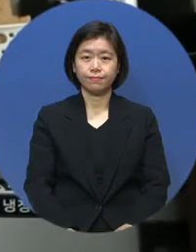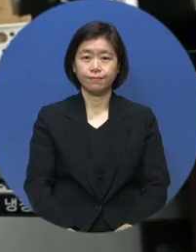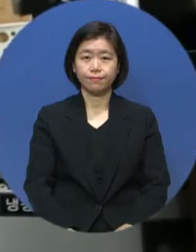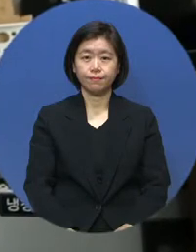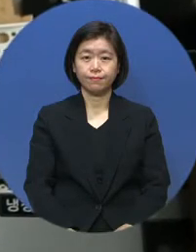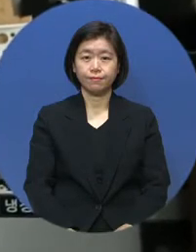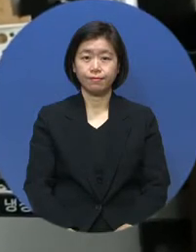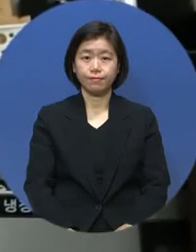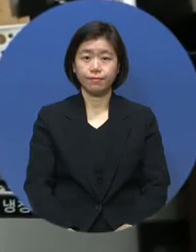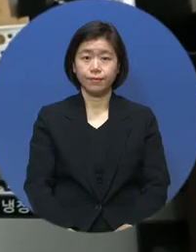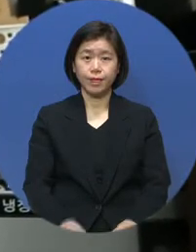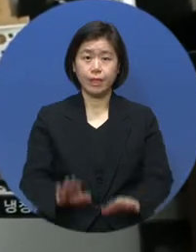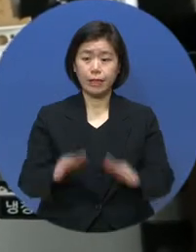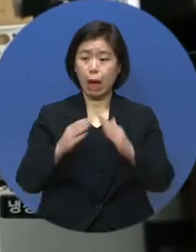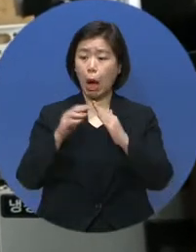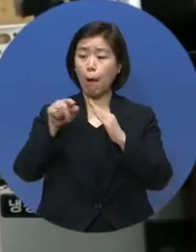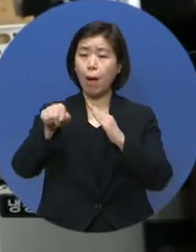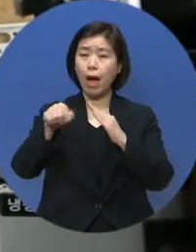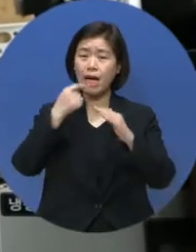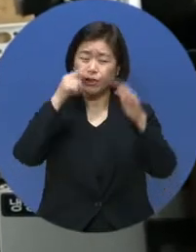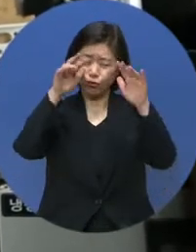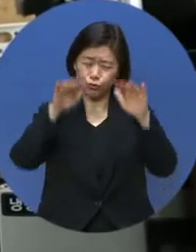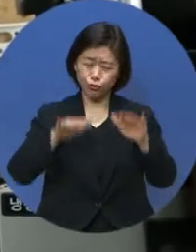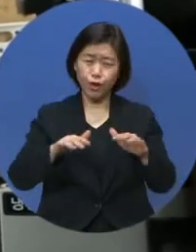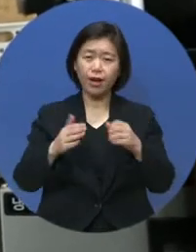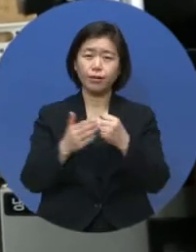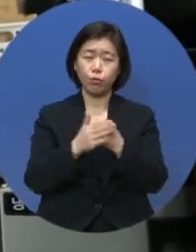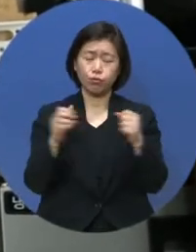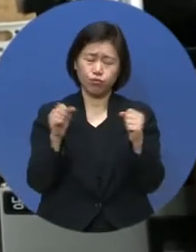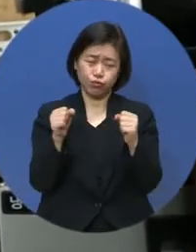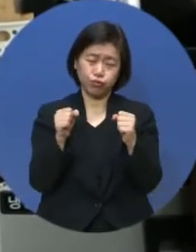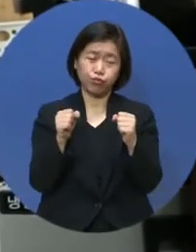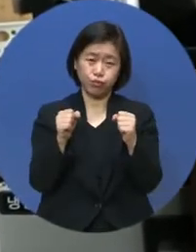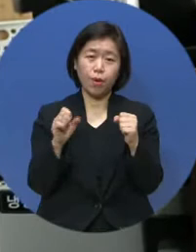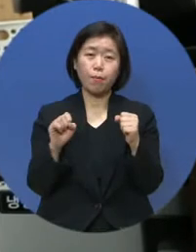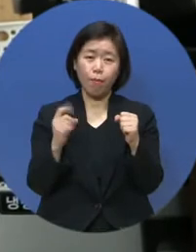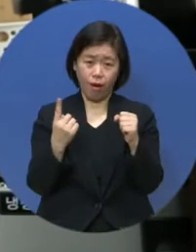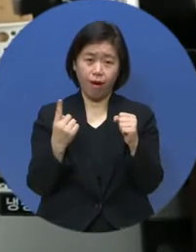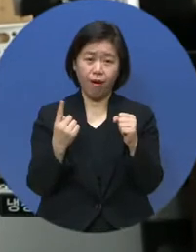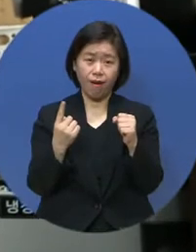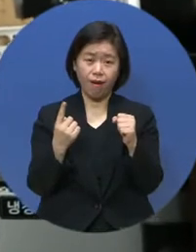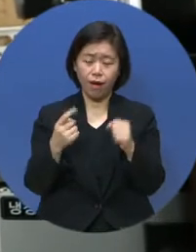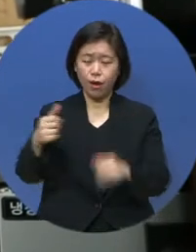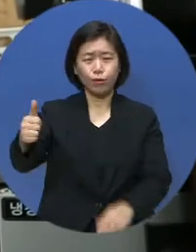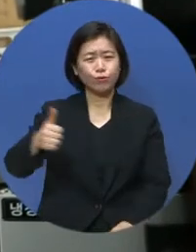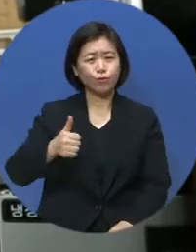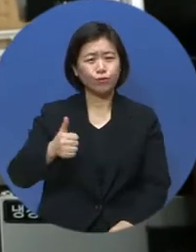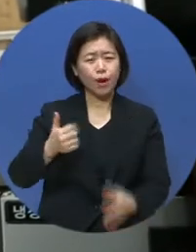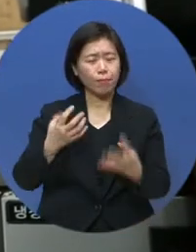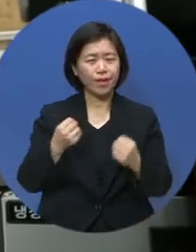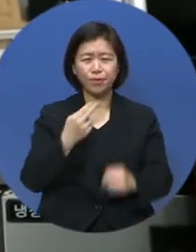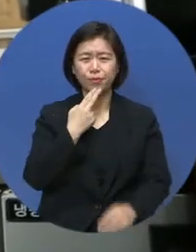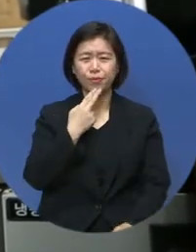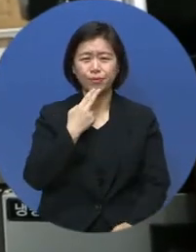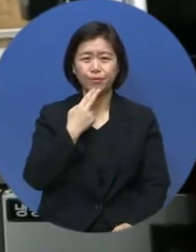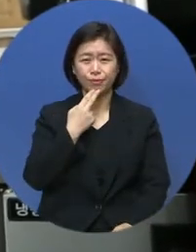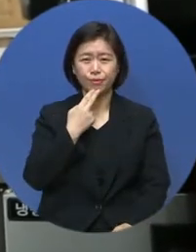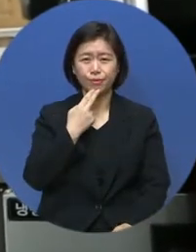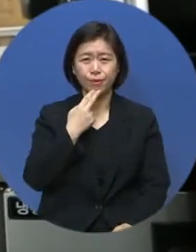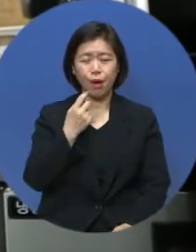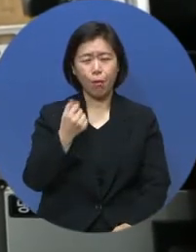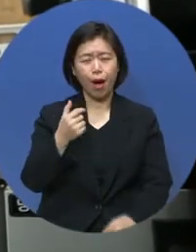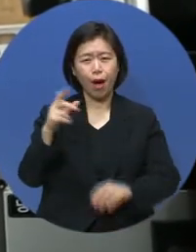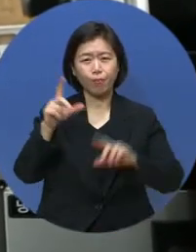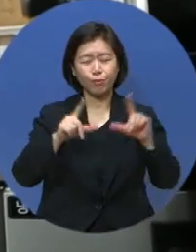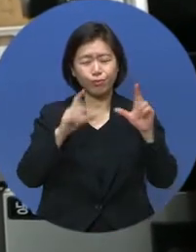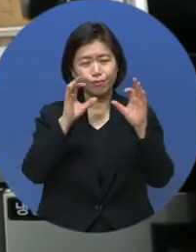아까 눈 많이 오고 그래가지고 오늘 되게 춥잖아요. 네. 그래서 오늘 가게도 되게 한가하고 손님도 많이